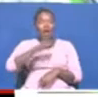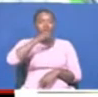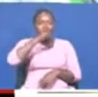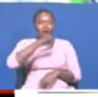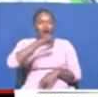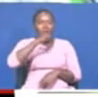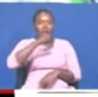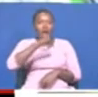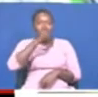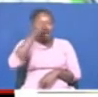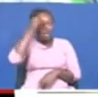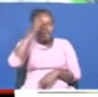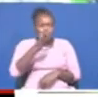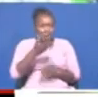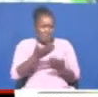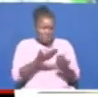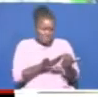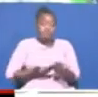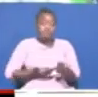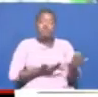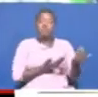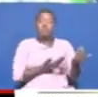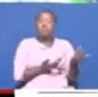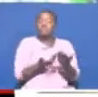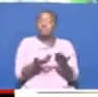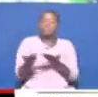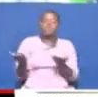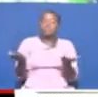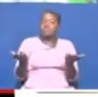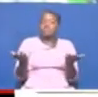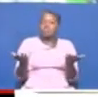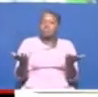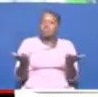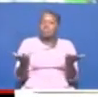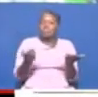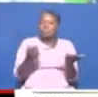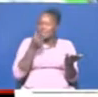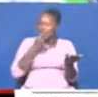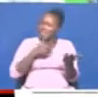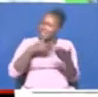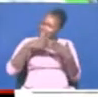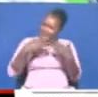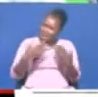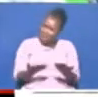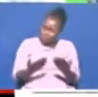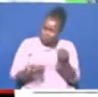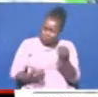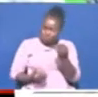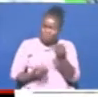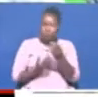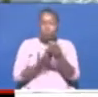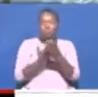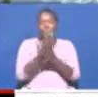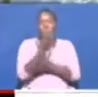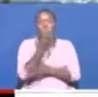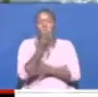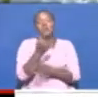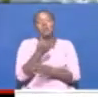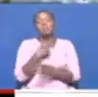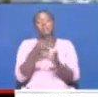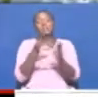mdogo kama hawa watoto wadogo wata umri wao wataendaje ikiwa sasa kama mimi tayari nasikia kuumia